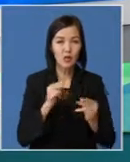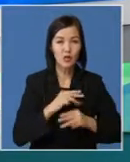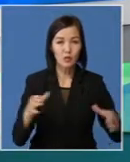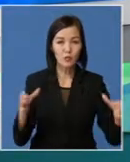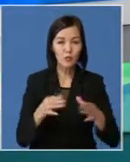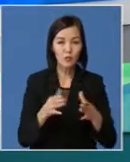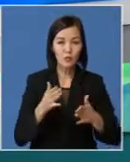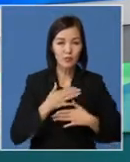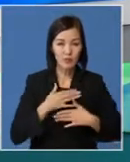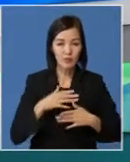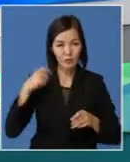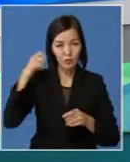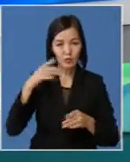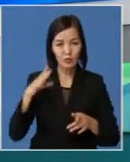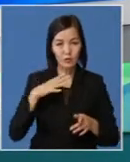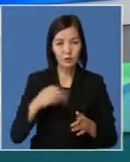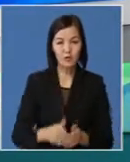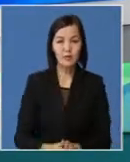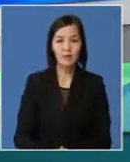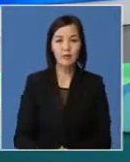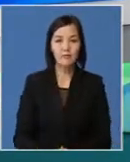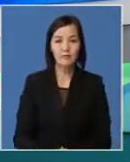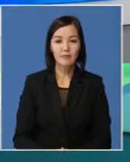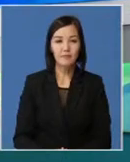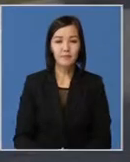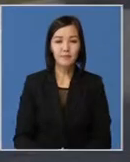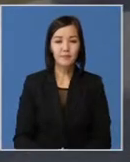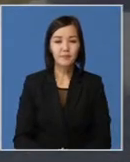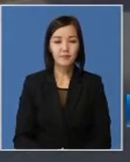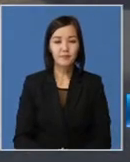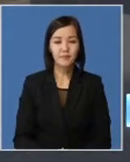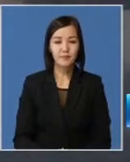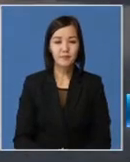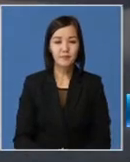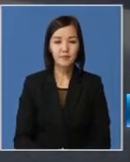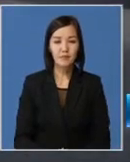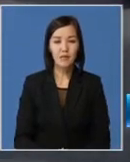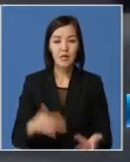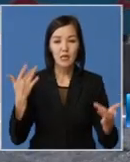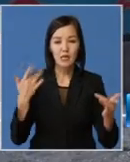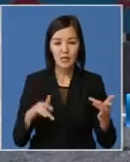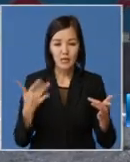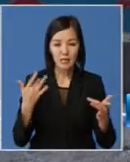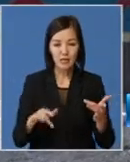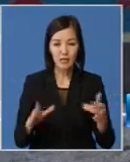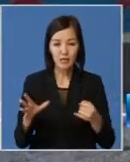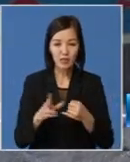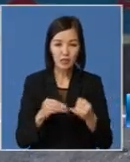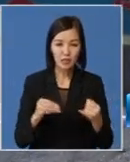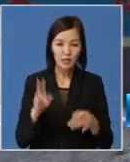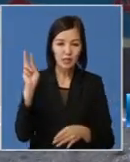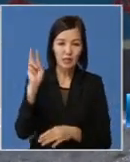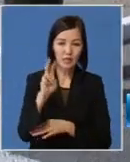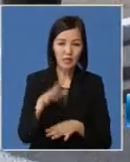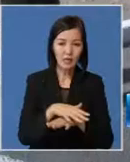Кәмшат Мұхамеджан да барған болатын. Тілші репортажын тыңдалық. Әулиеата жеріне келген жетісулықтарды алдымен қордайлық ағайын